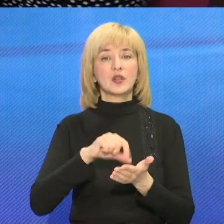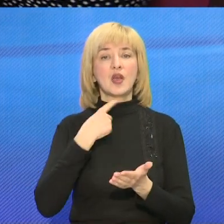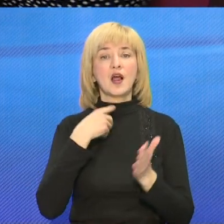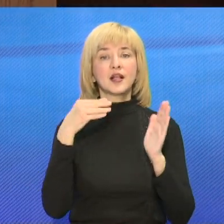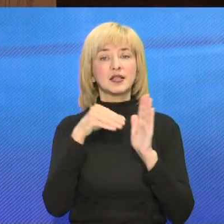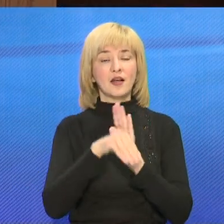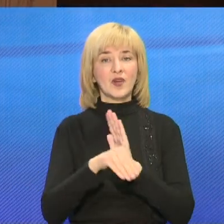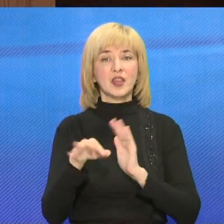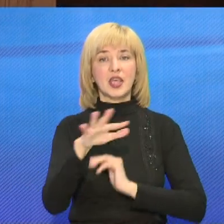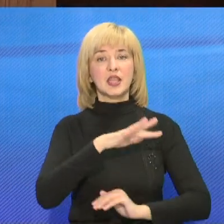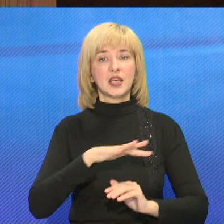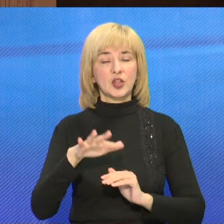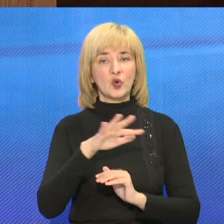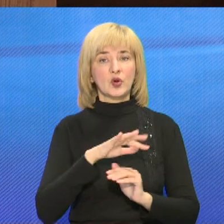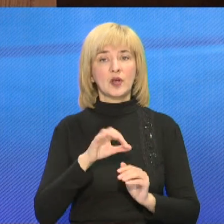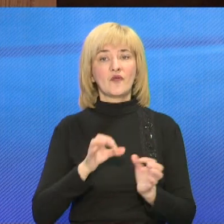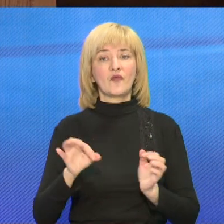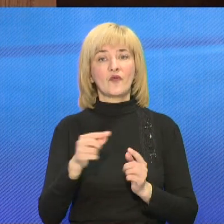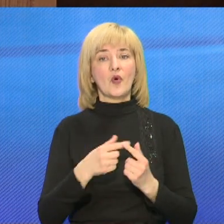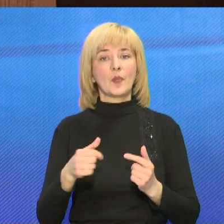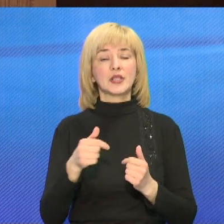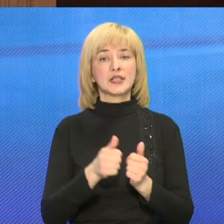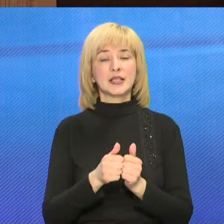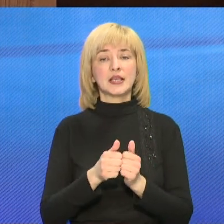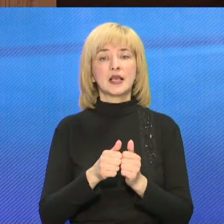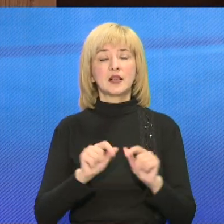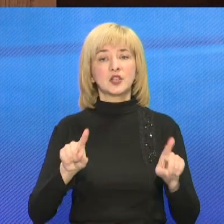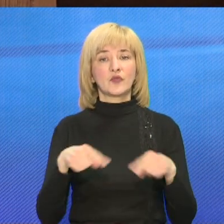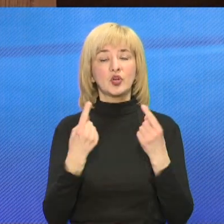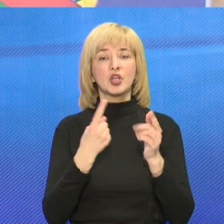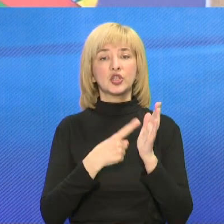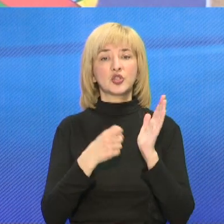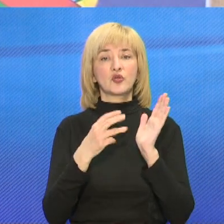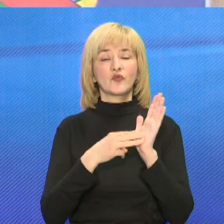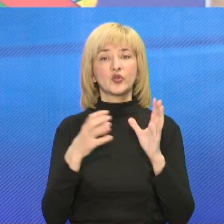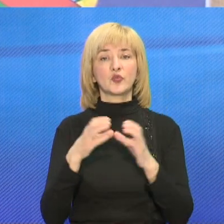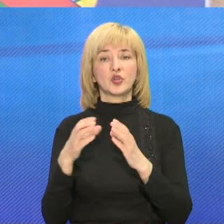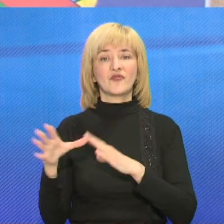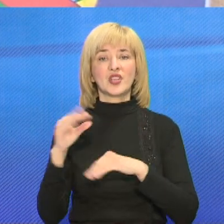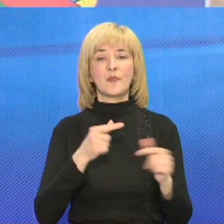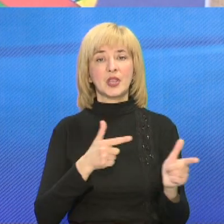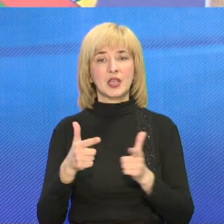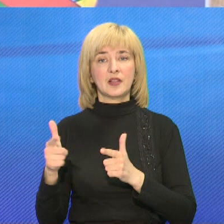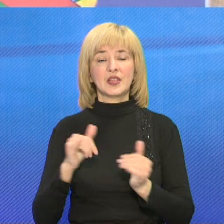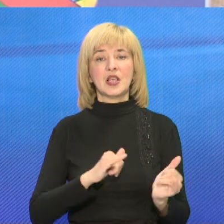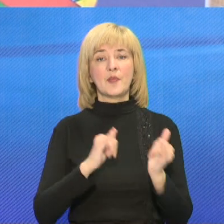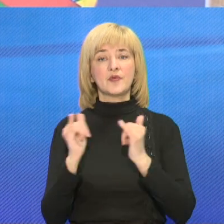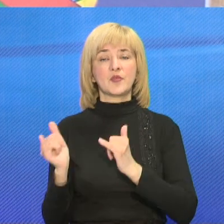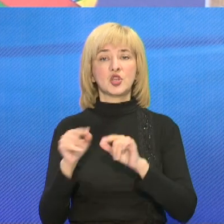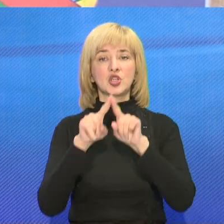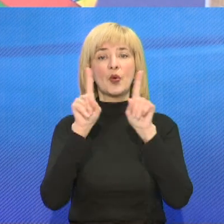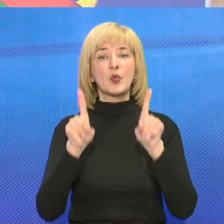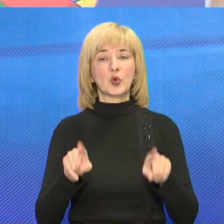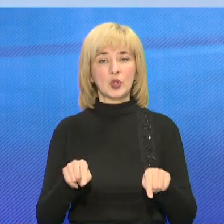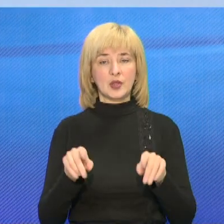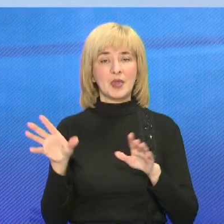на тэрыторыі вобласці створана 608 участкаў. Усе яны падрыхтаваны і забяспечаны бюлетэнямі. Як падкрэслілі